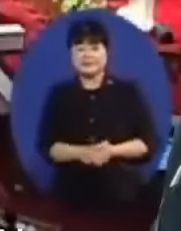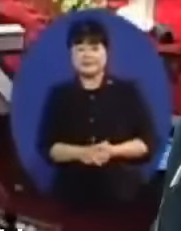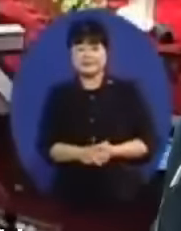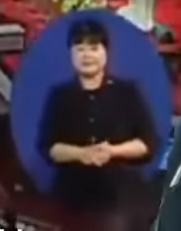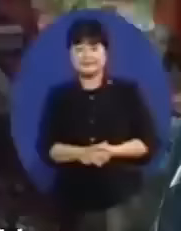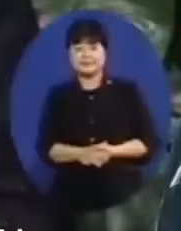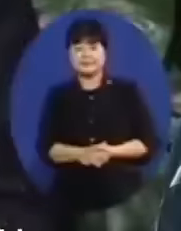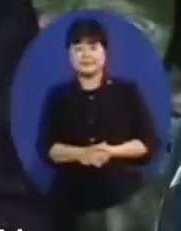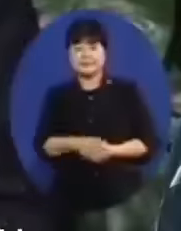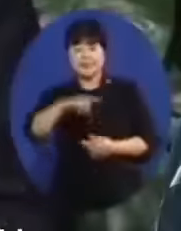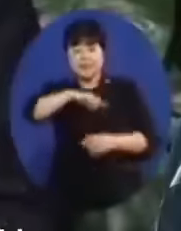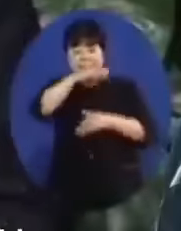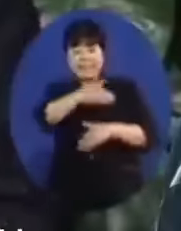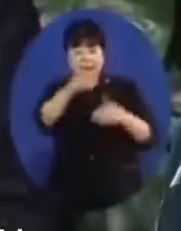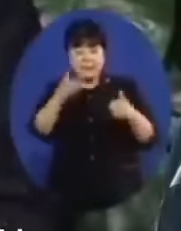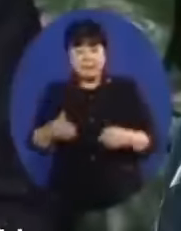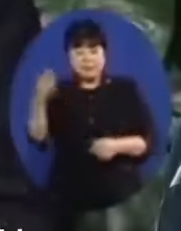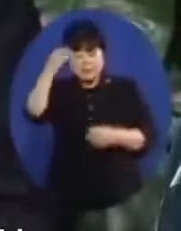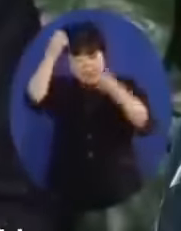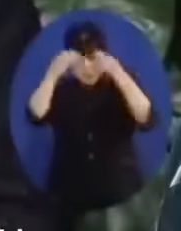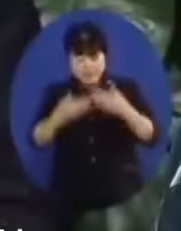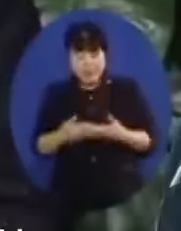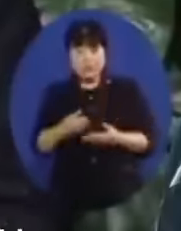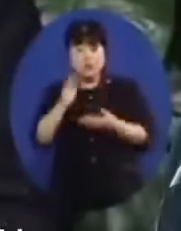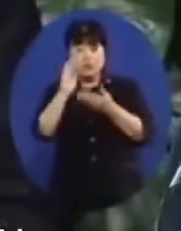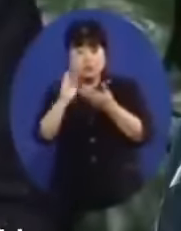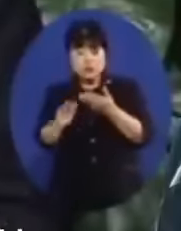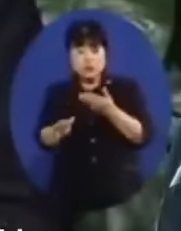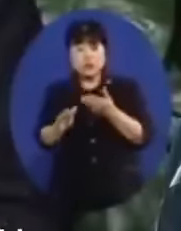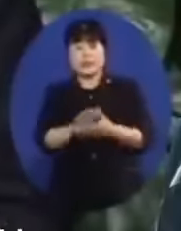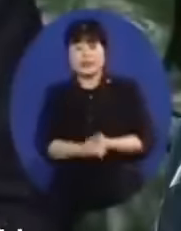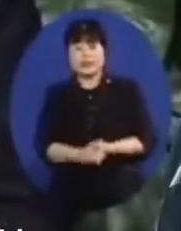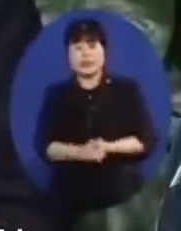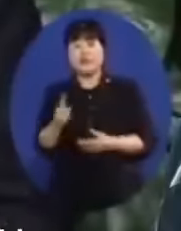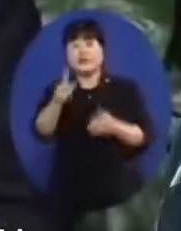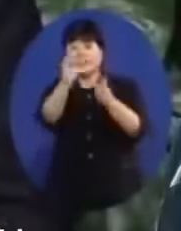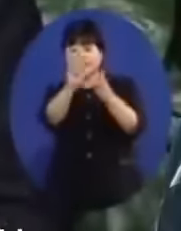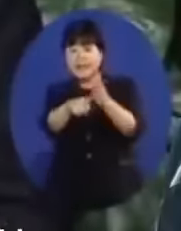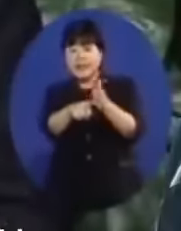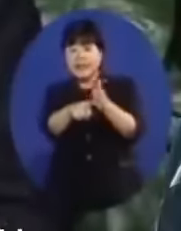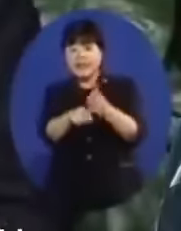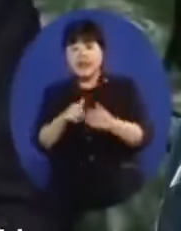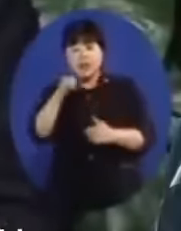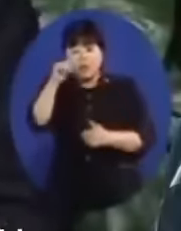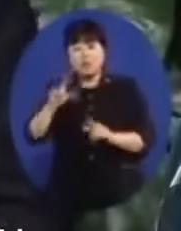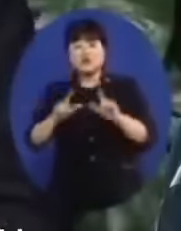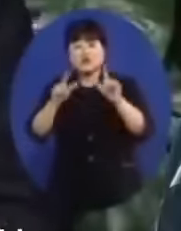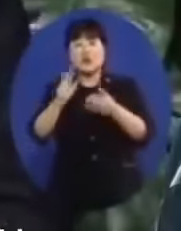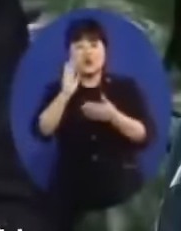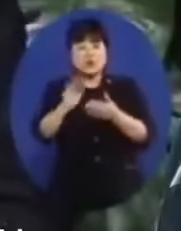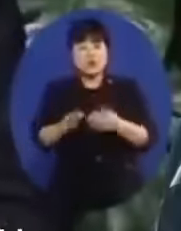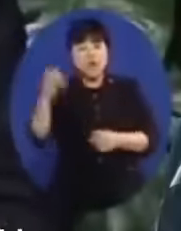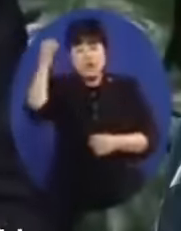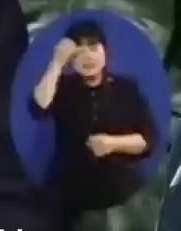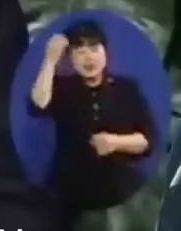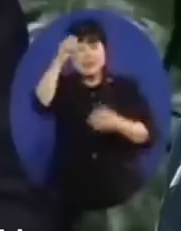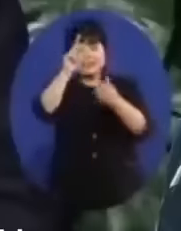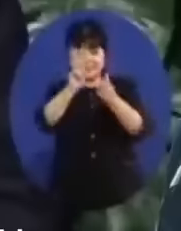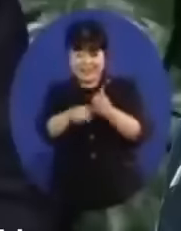마가 요한의 다락방에서 성령이 임하시고 난 다음에는 어떤 시대냐? 오순절 이후는 성령의